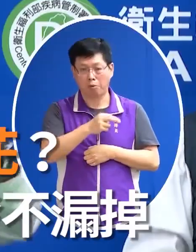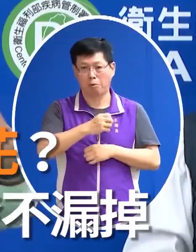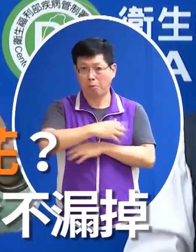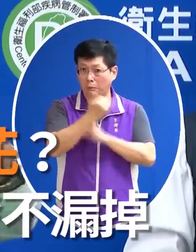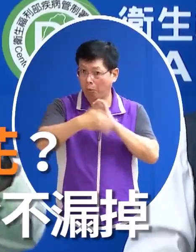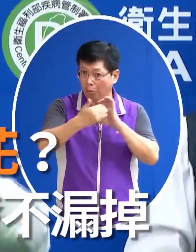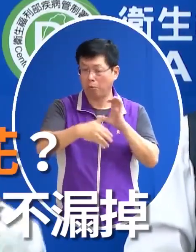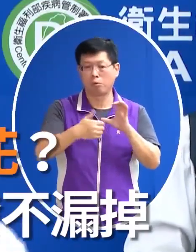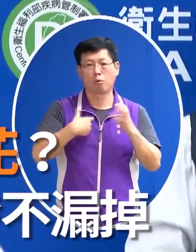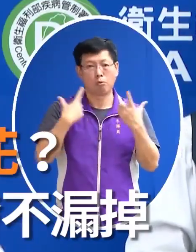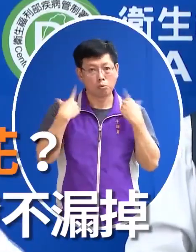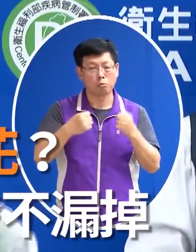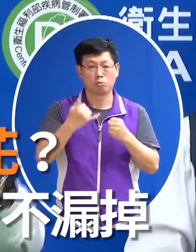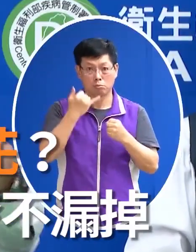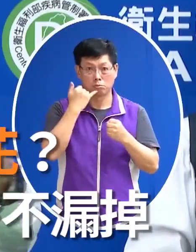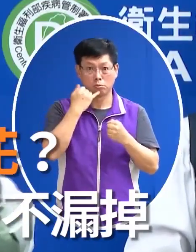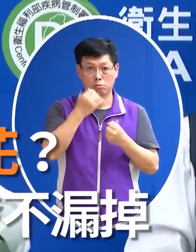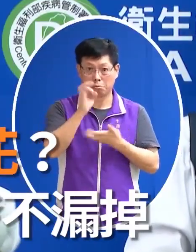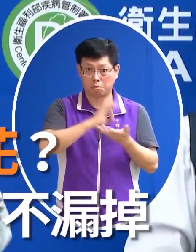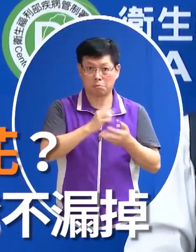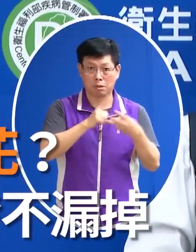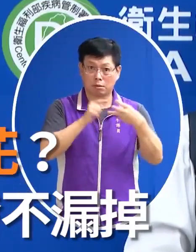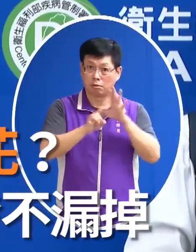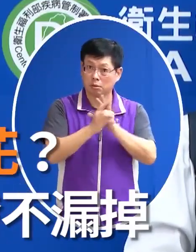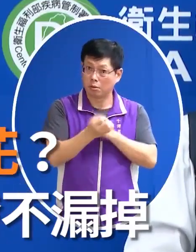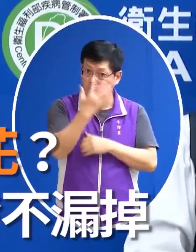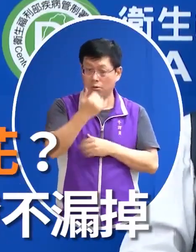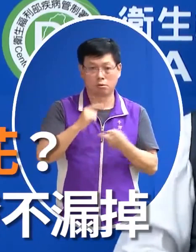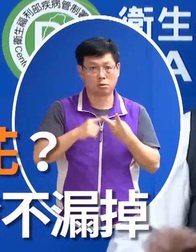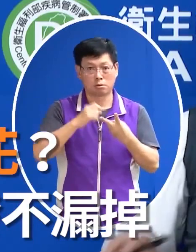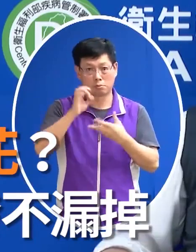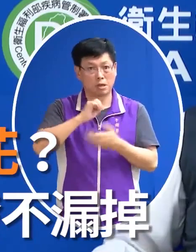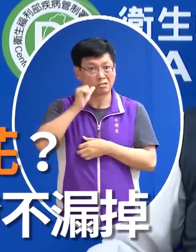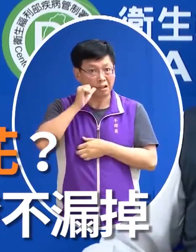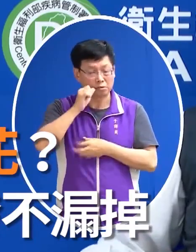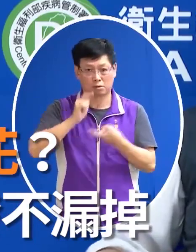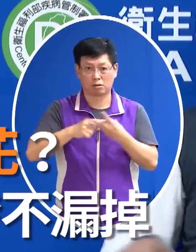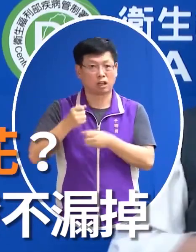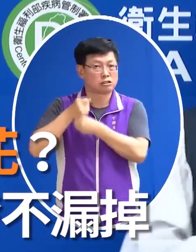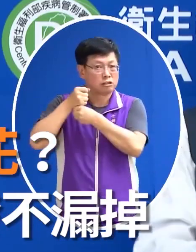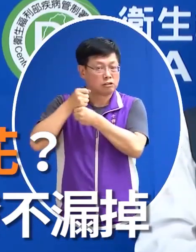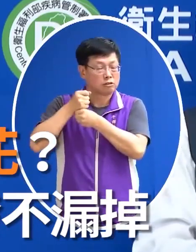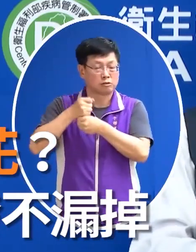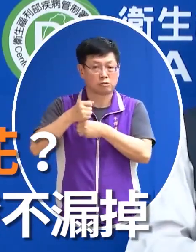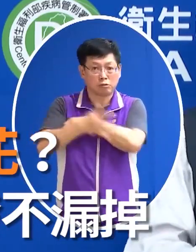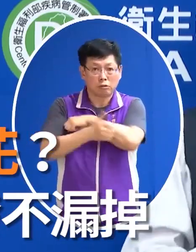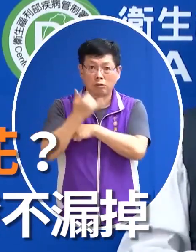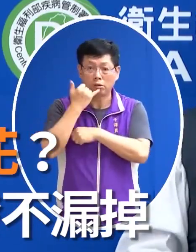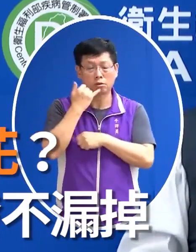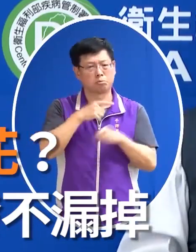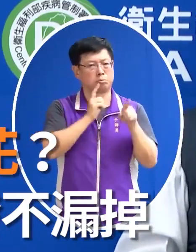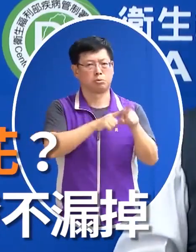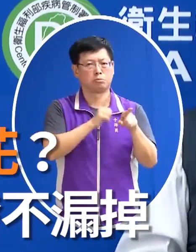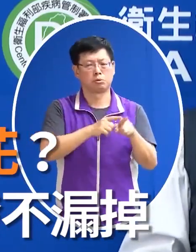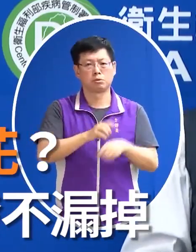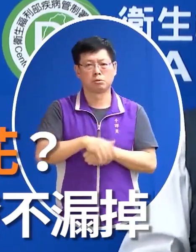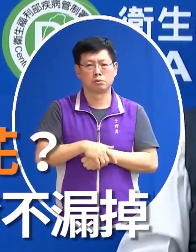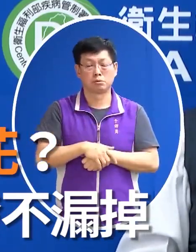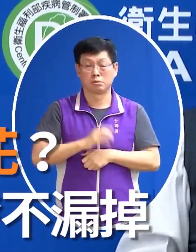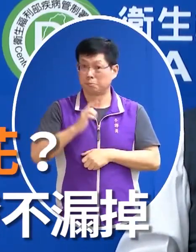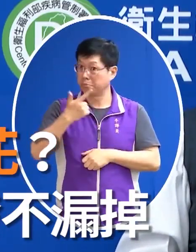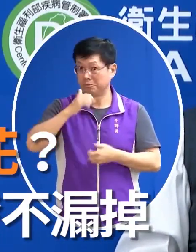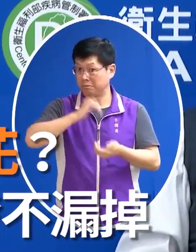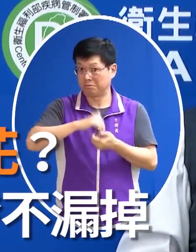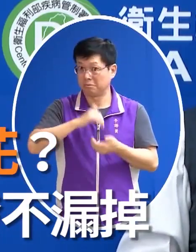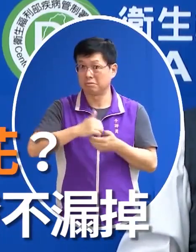说哎，那血哈，就卖玉兰花可以，卖口香糖可以，那举牌可以，他就沿用这样去弄。其实